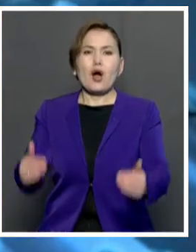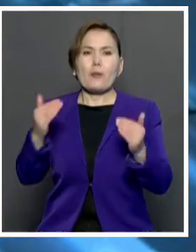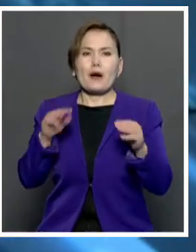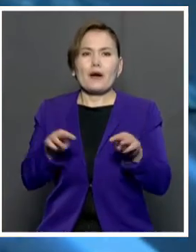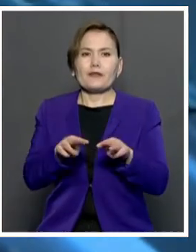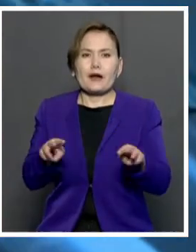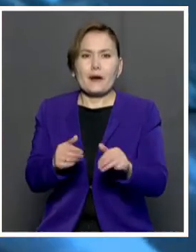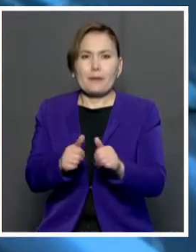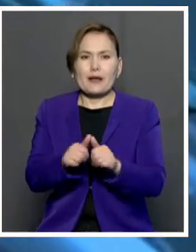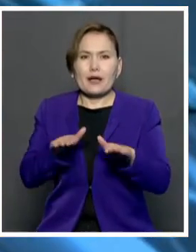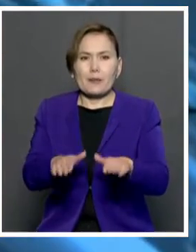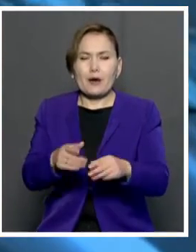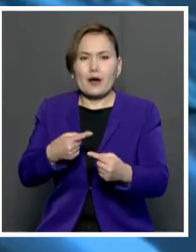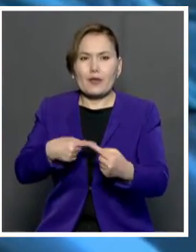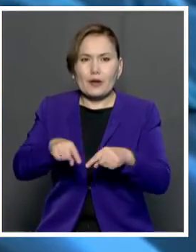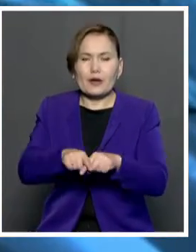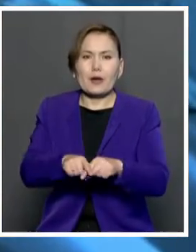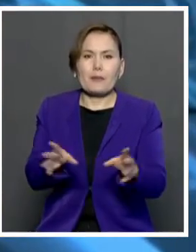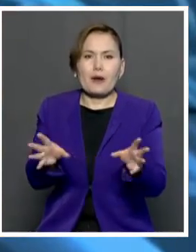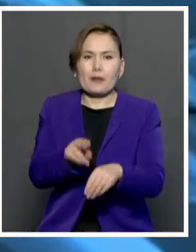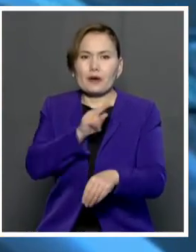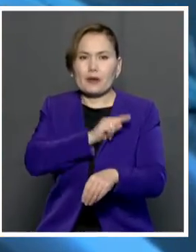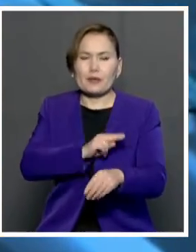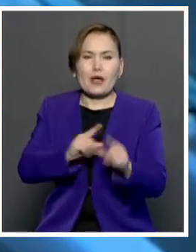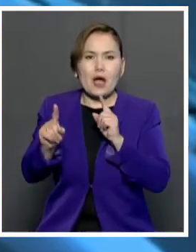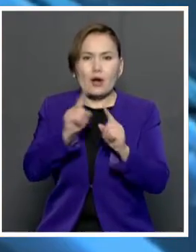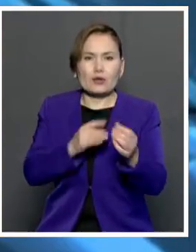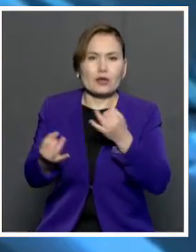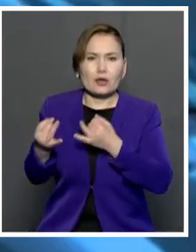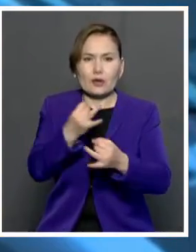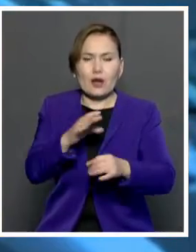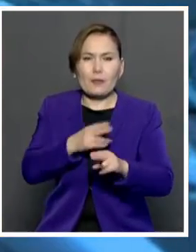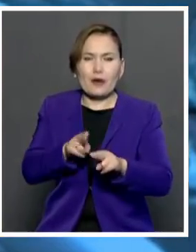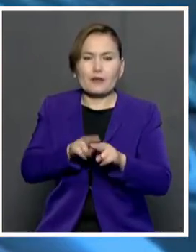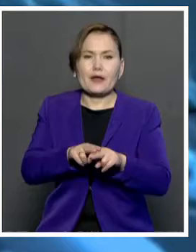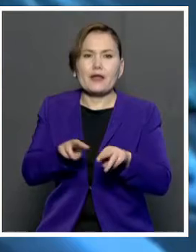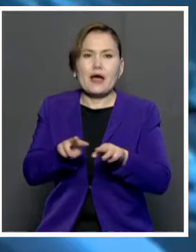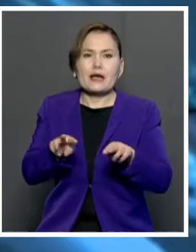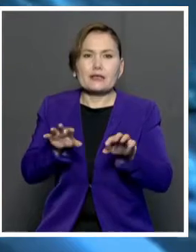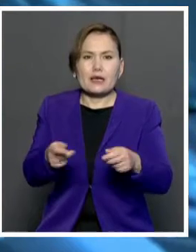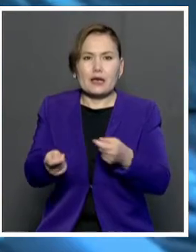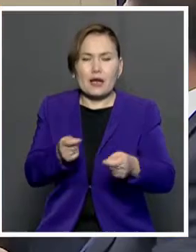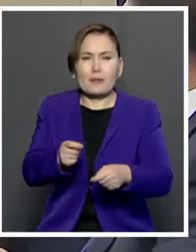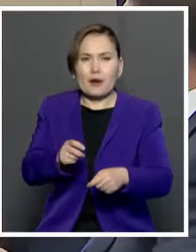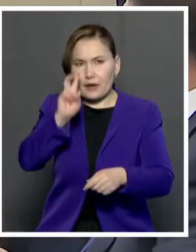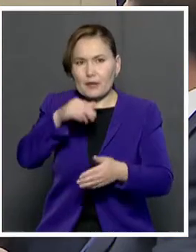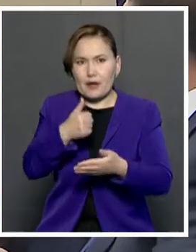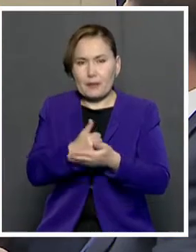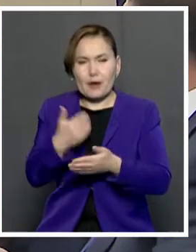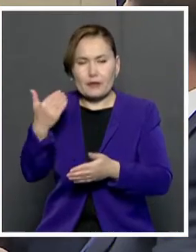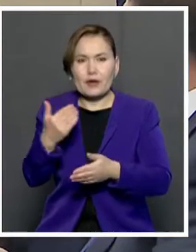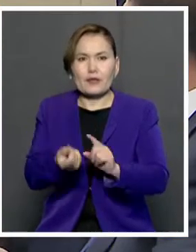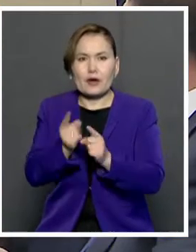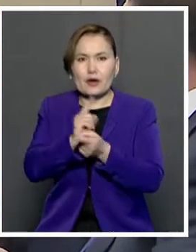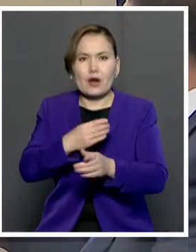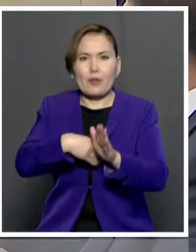Бүгін Сенат жанындағы жергілікті өкілді органдармен өзара іс-қимыл жөніндегі кеңестің отырысы өтті. Сенат төрағасы мемлекет басшысының реформаларын